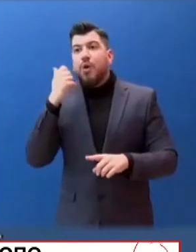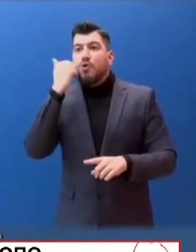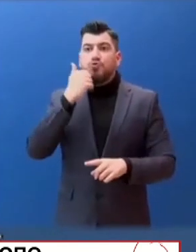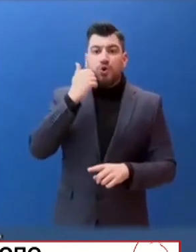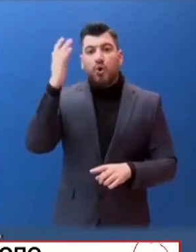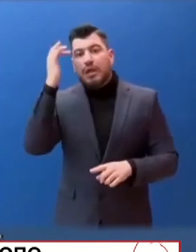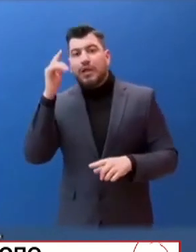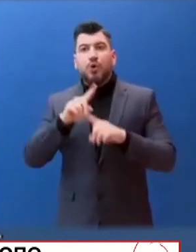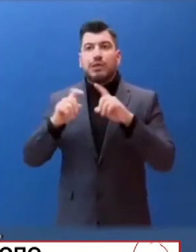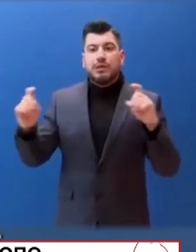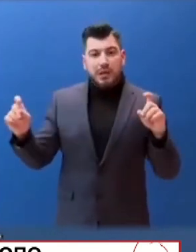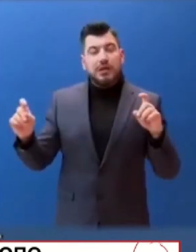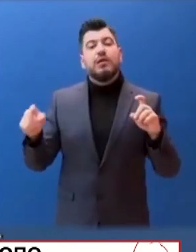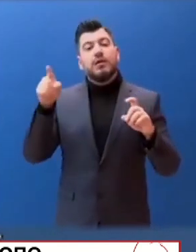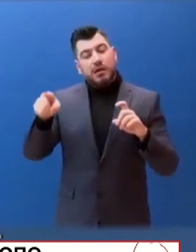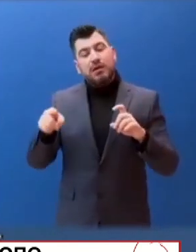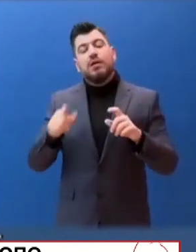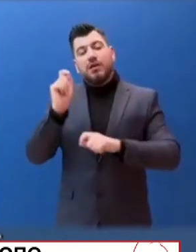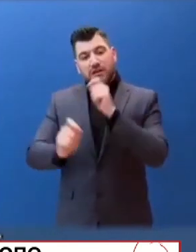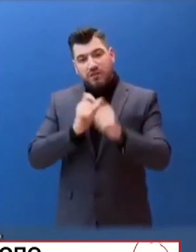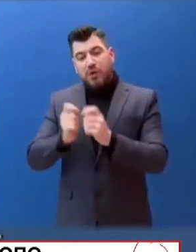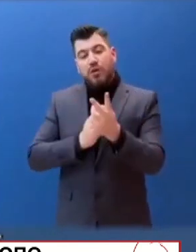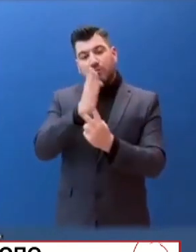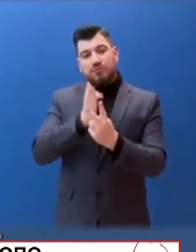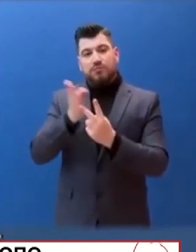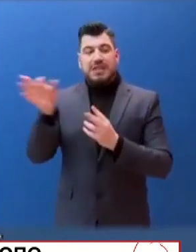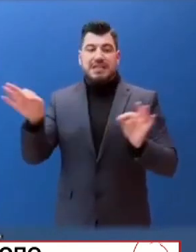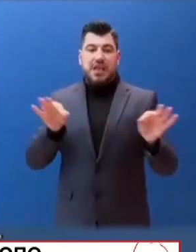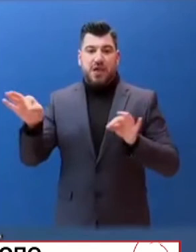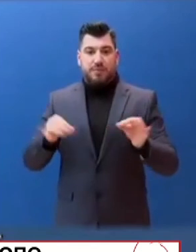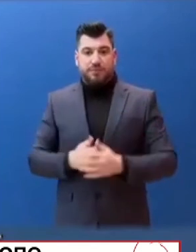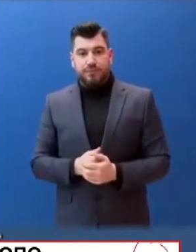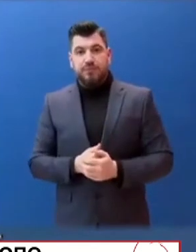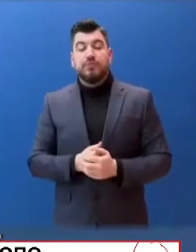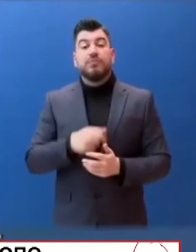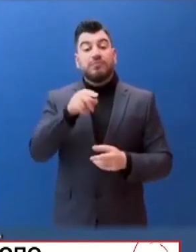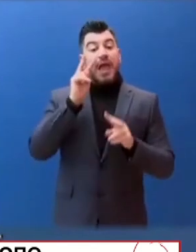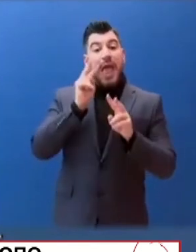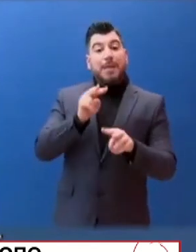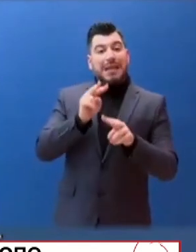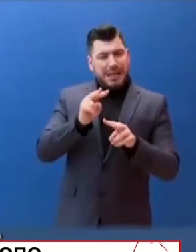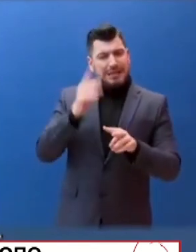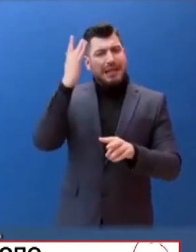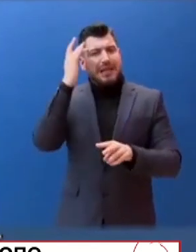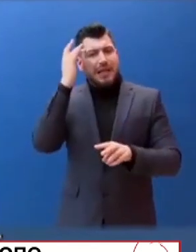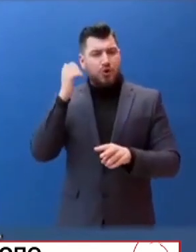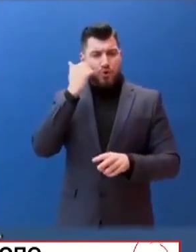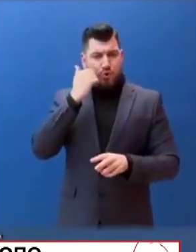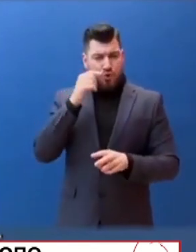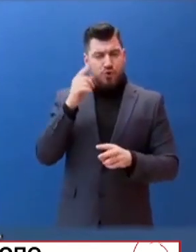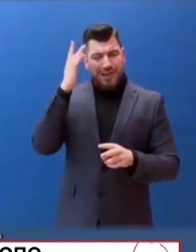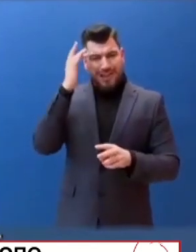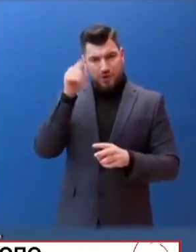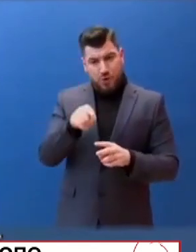επιδημιολογικό φορτίο τους, δύο επίπεδα υγειονομικής ασφάλειας. Το επίπεδο επιτήρησης που απεικονίζεται με κίτρινο και το